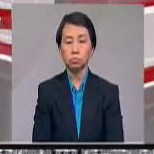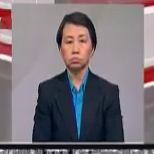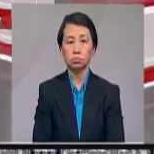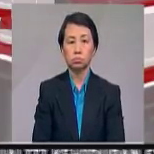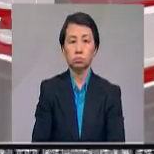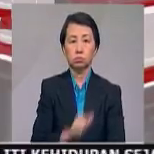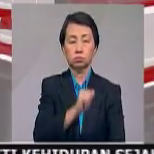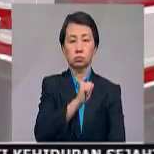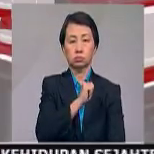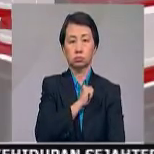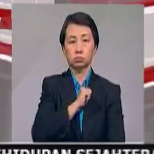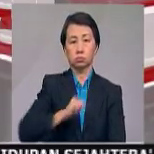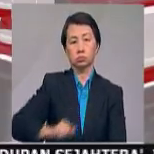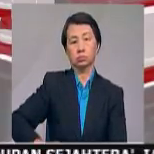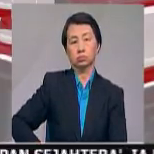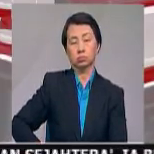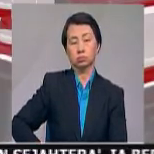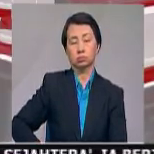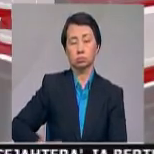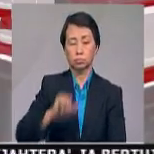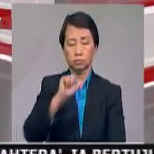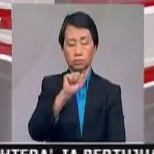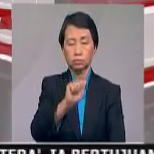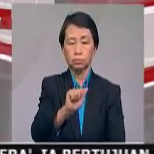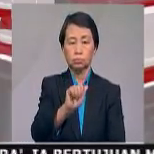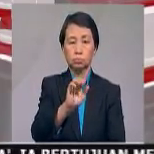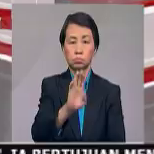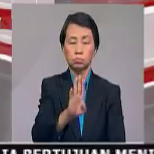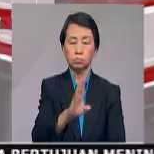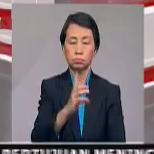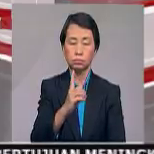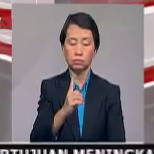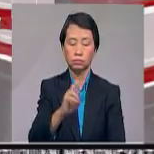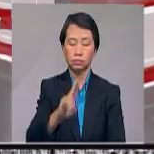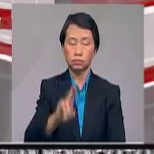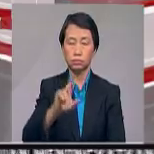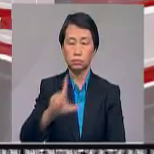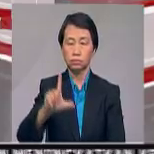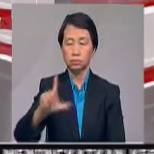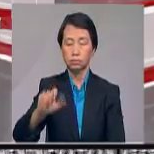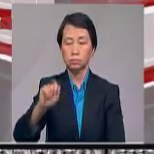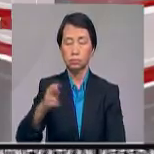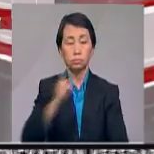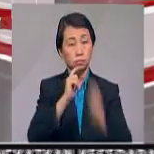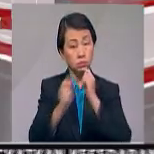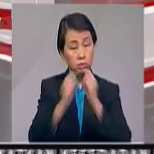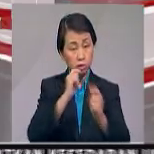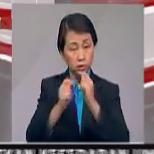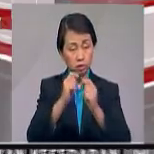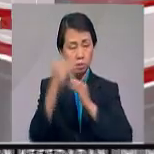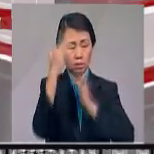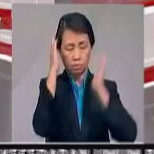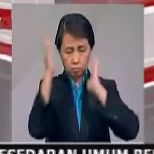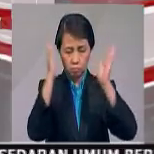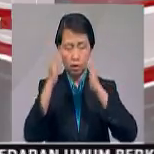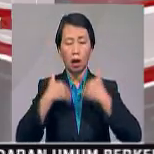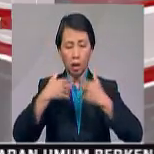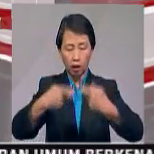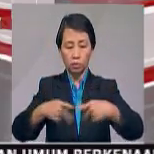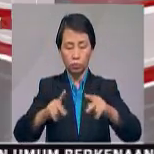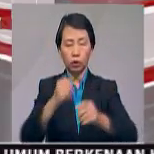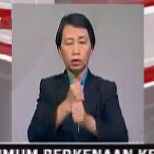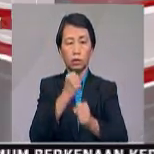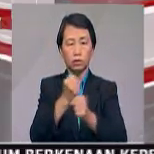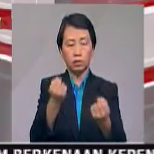Yang di-Pertuan Agong Al Sultan Abdullah Riayatuddin Al Mustafa Billah Shah bertitah negara mampu mewujudkan peluang pekerjaan lebih